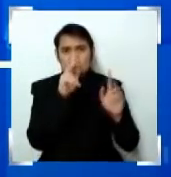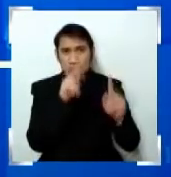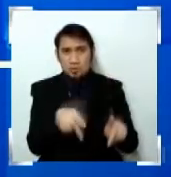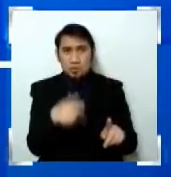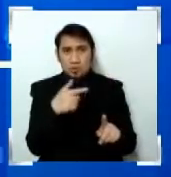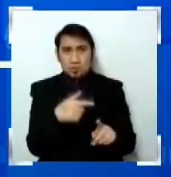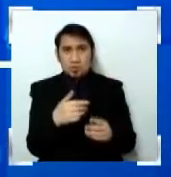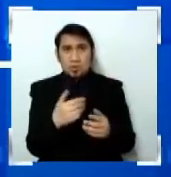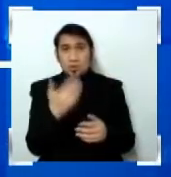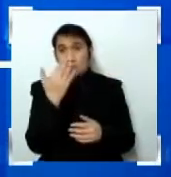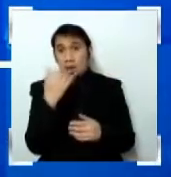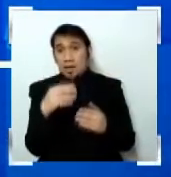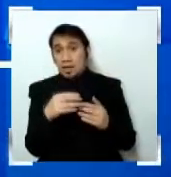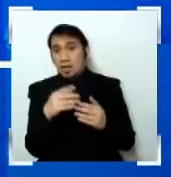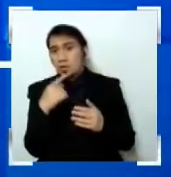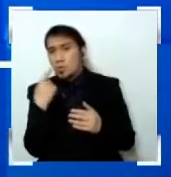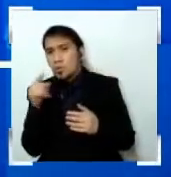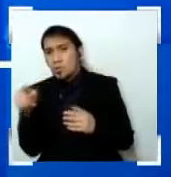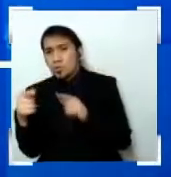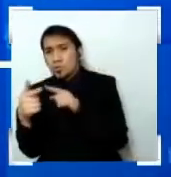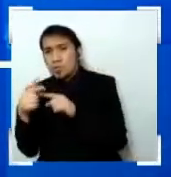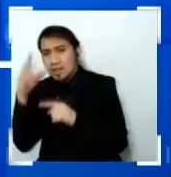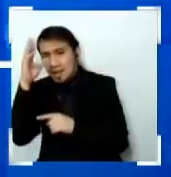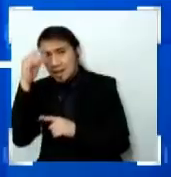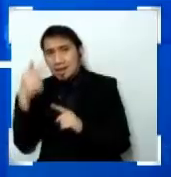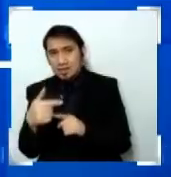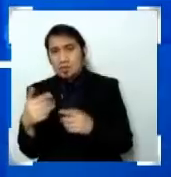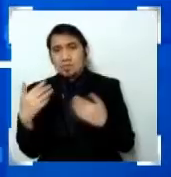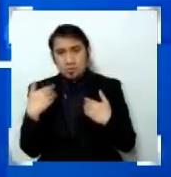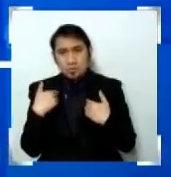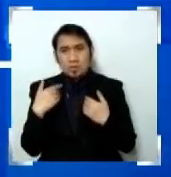na ang pulisya sa gunman at iba pang sangkot sa pagpatay.